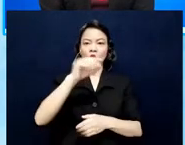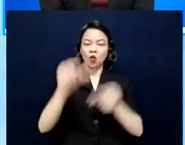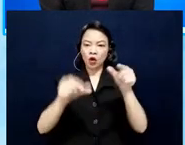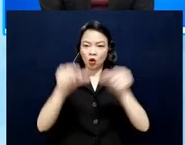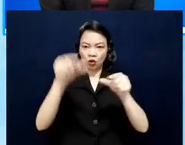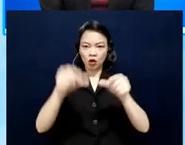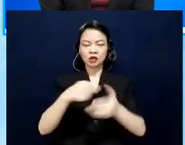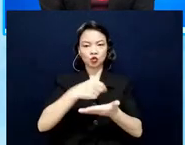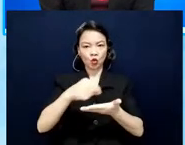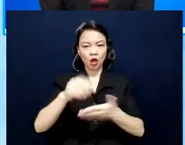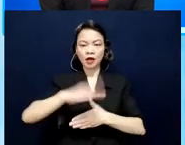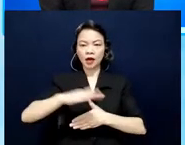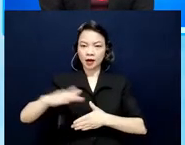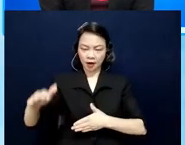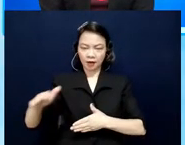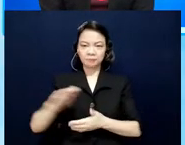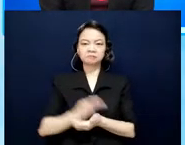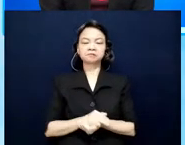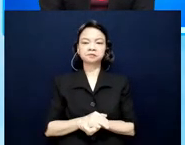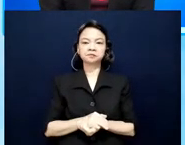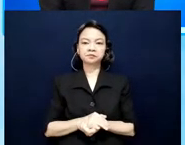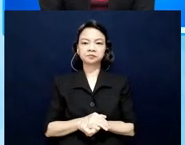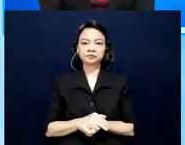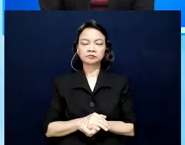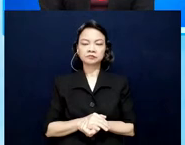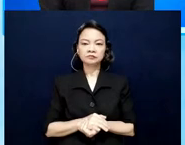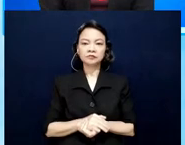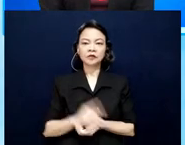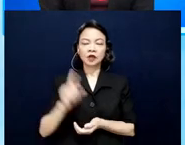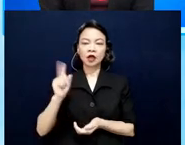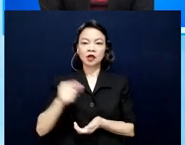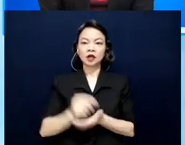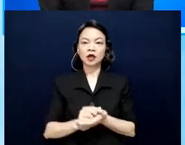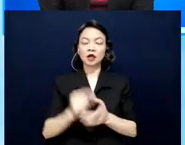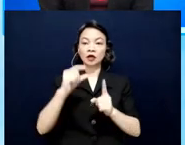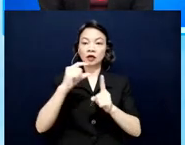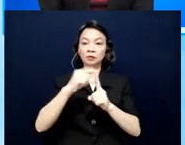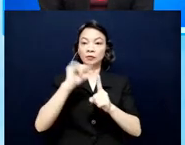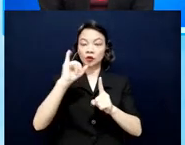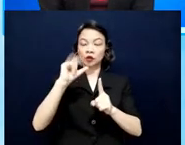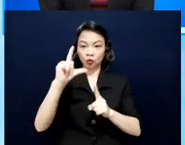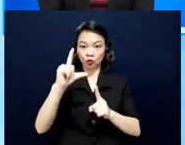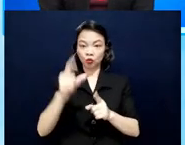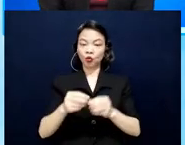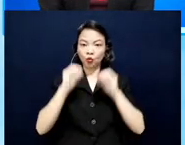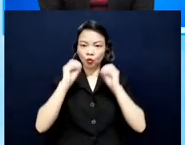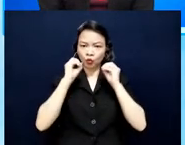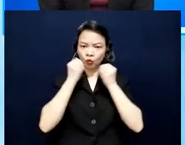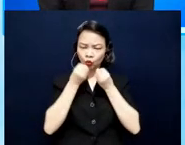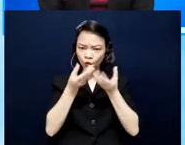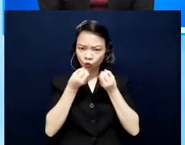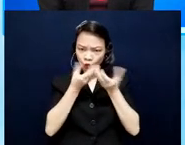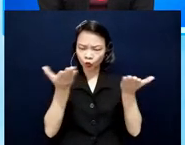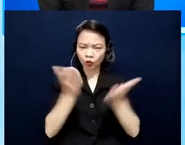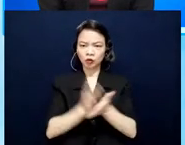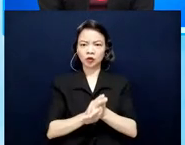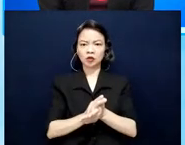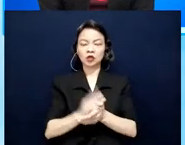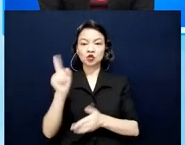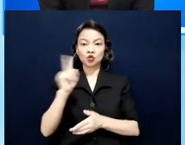juga ada apa namanya peers educators ya, yang kemudian itu kita merasa menjadi sesuatu yang efektif